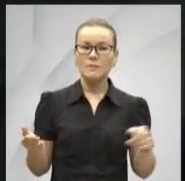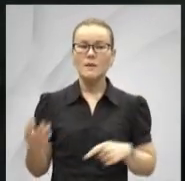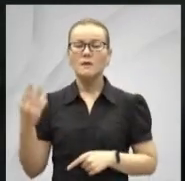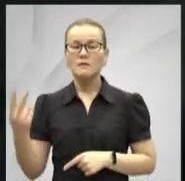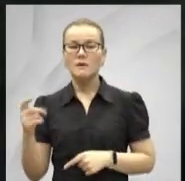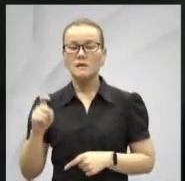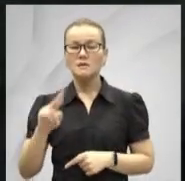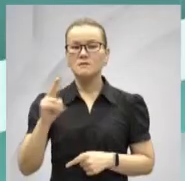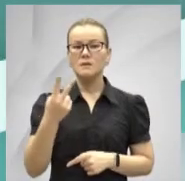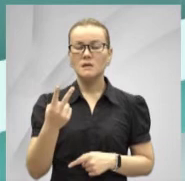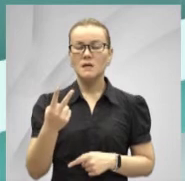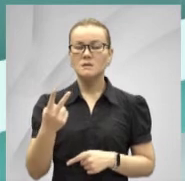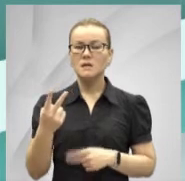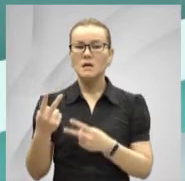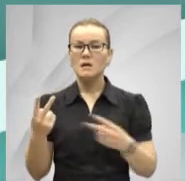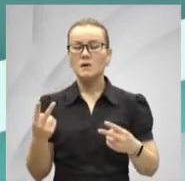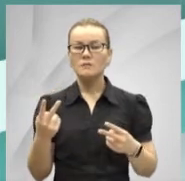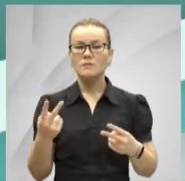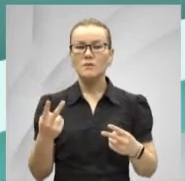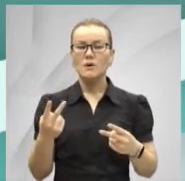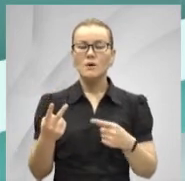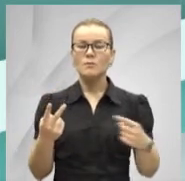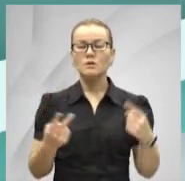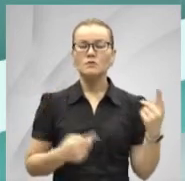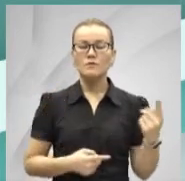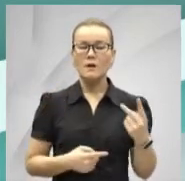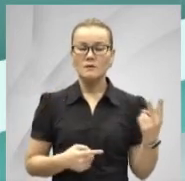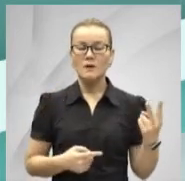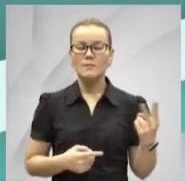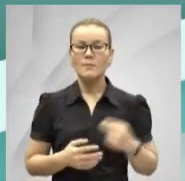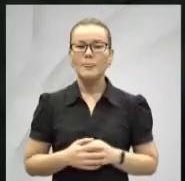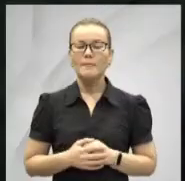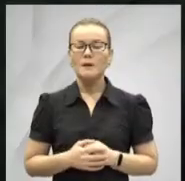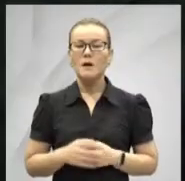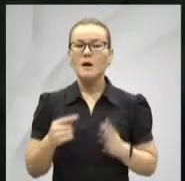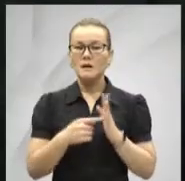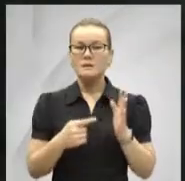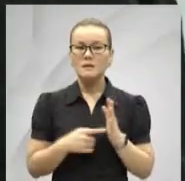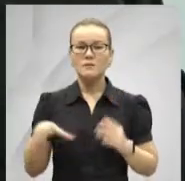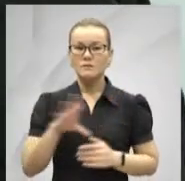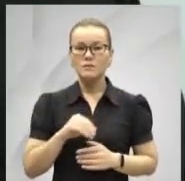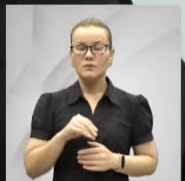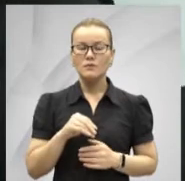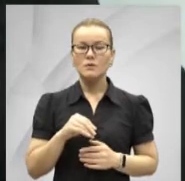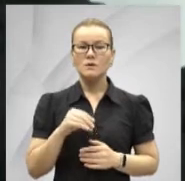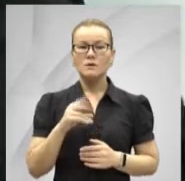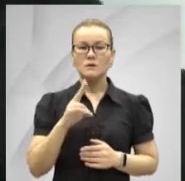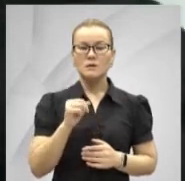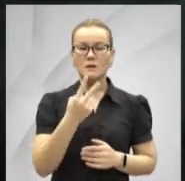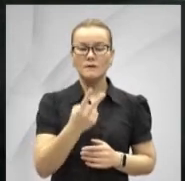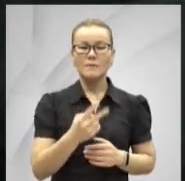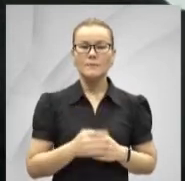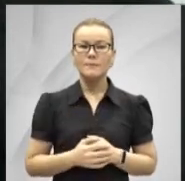2х в квадрате будет равно минус 2. Разделим все на число 2, на коэффициент при